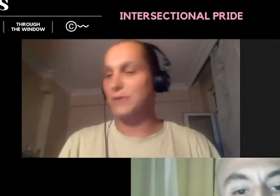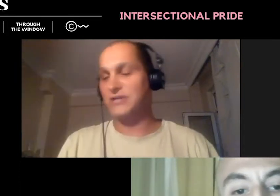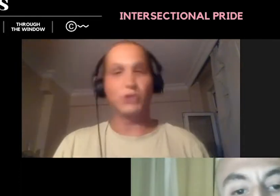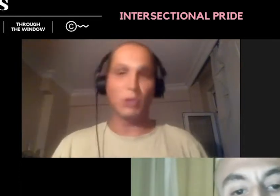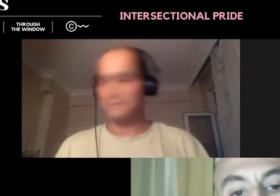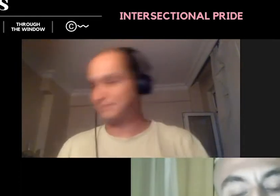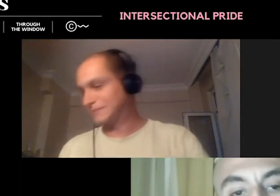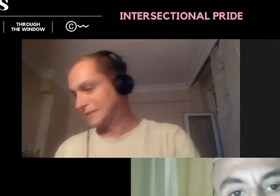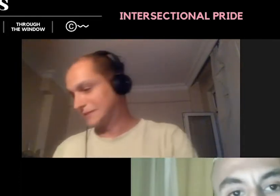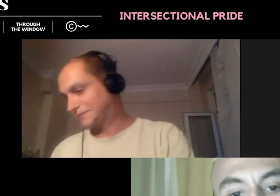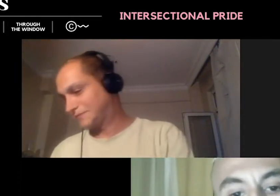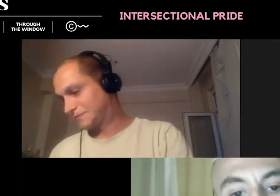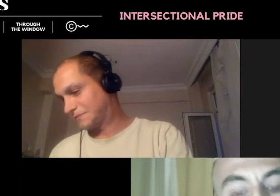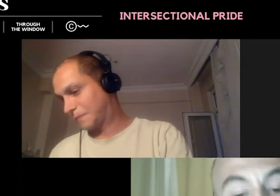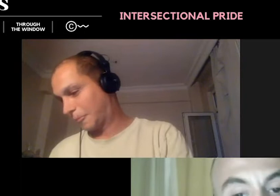I should call him.